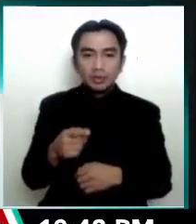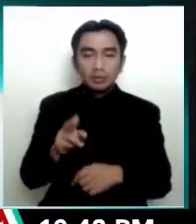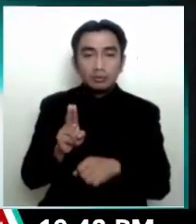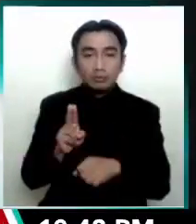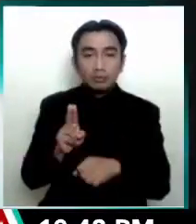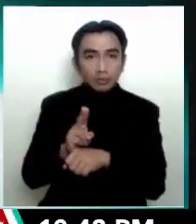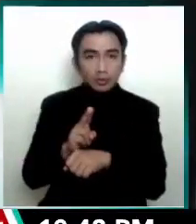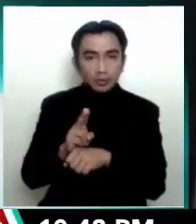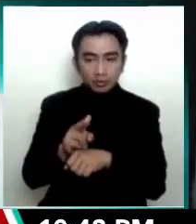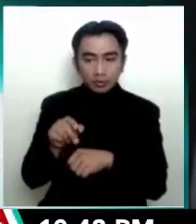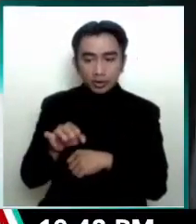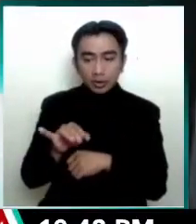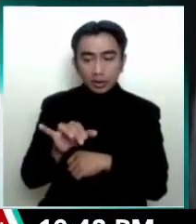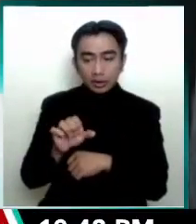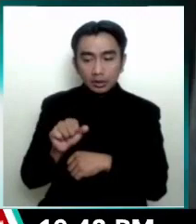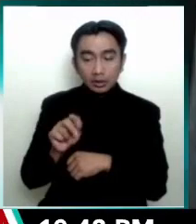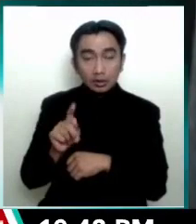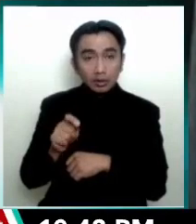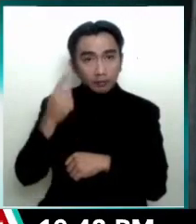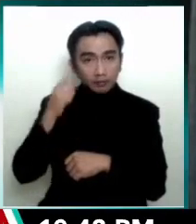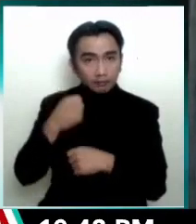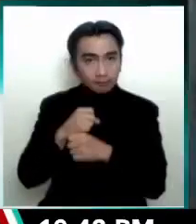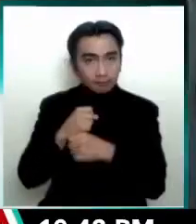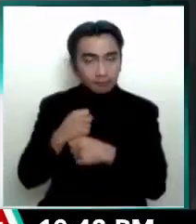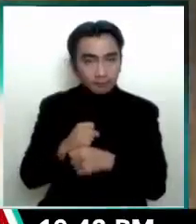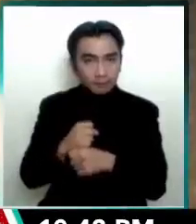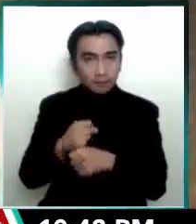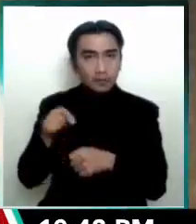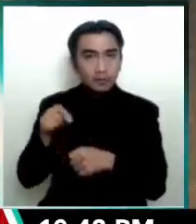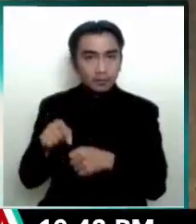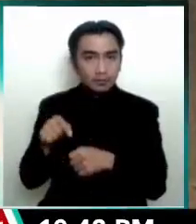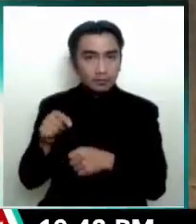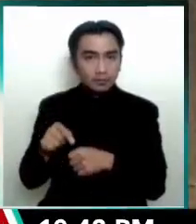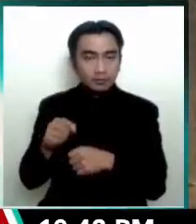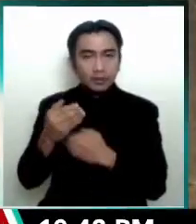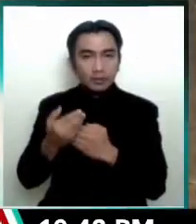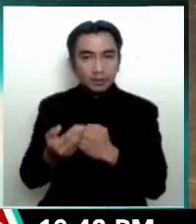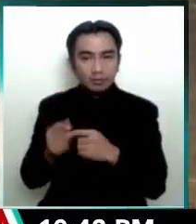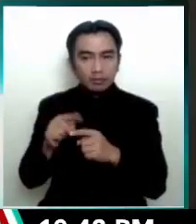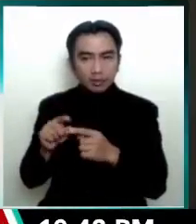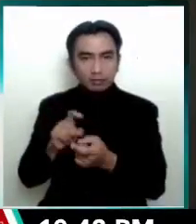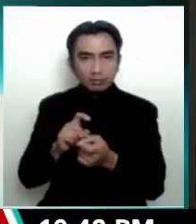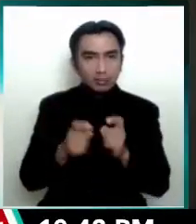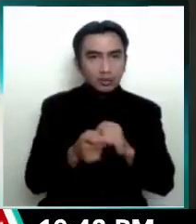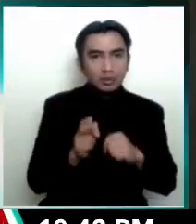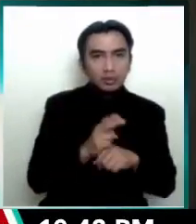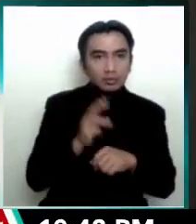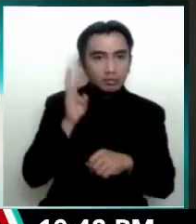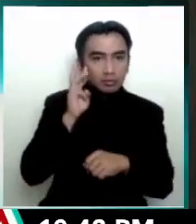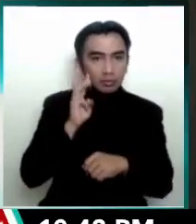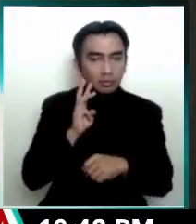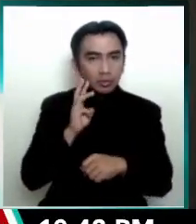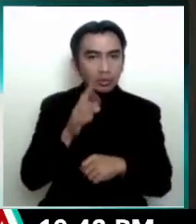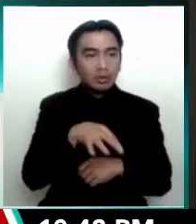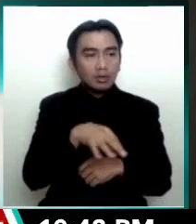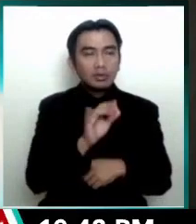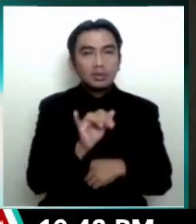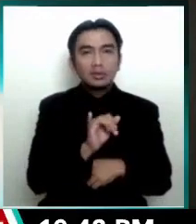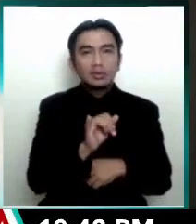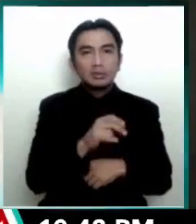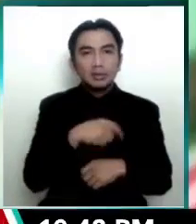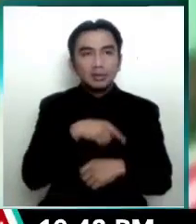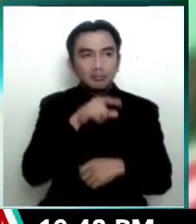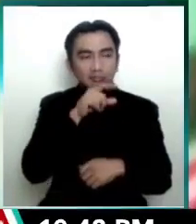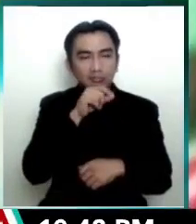tinapay ang ginamit ng mga preso para gumawa ng lambanog. Nakumpiska rin ang mga alagang kalapati ng mga preso na